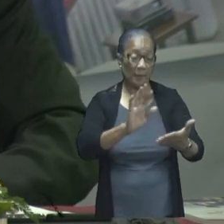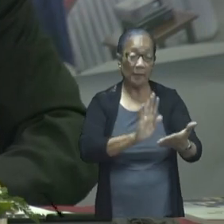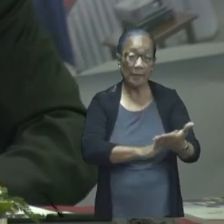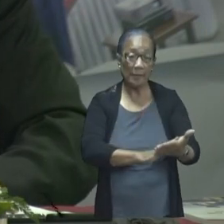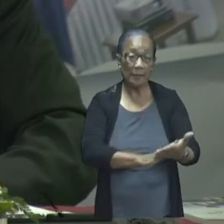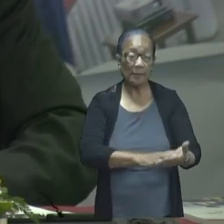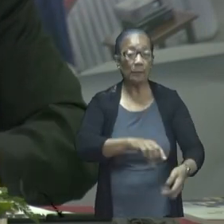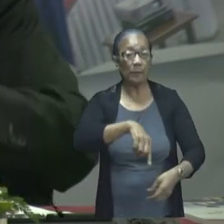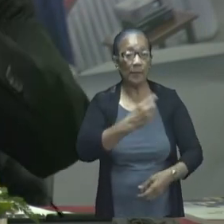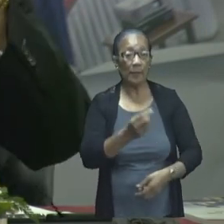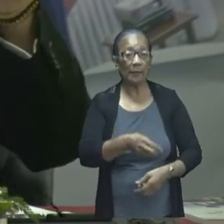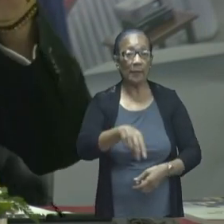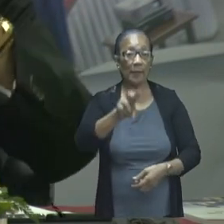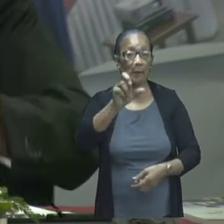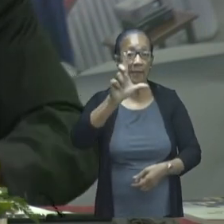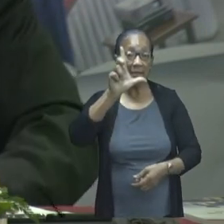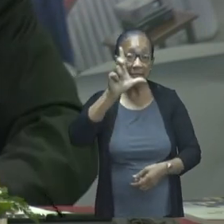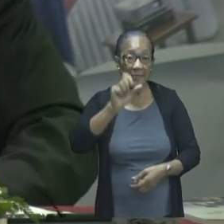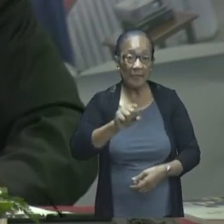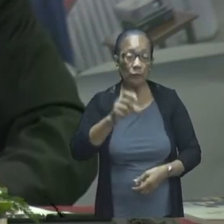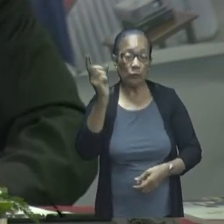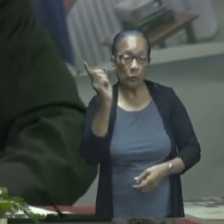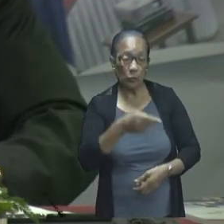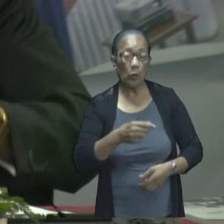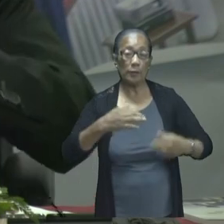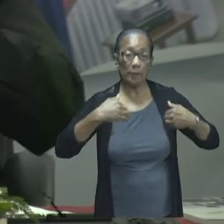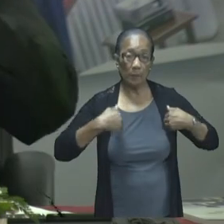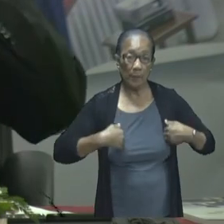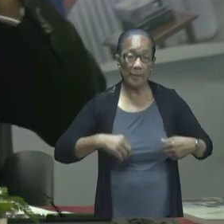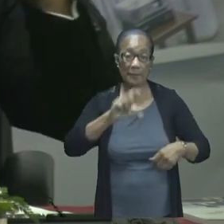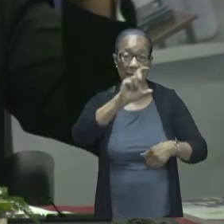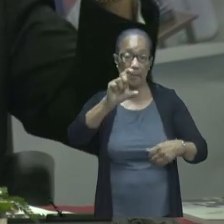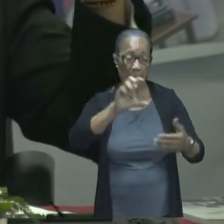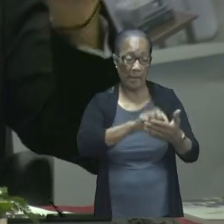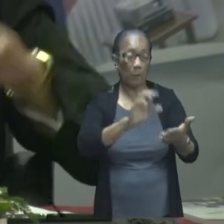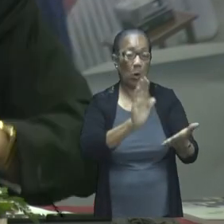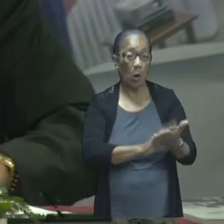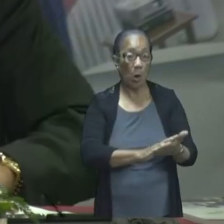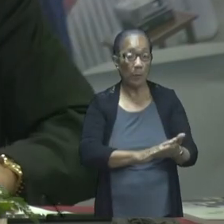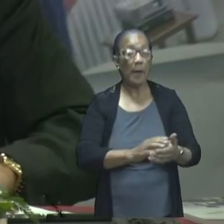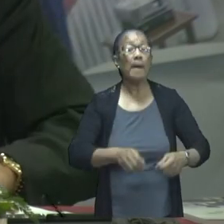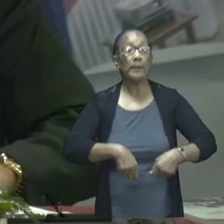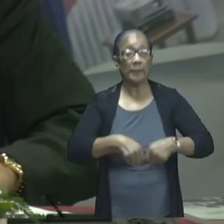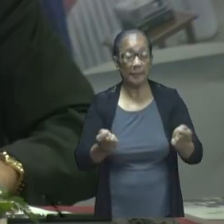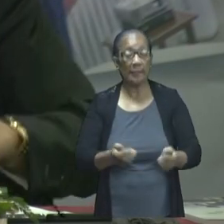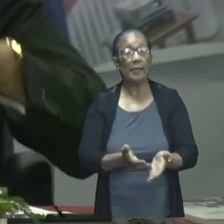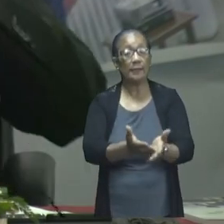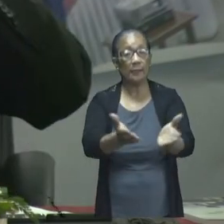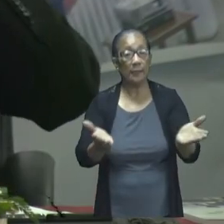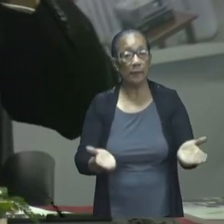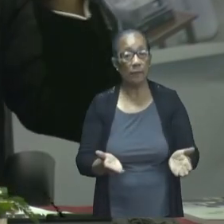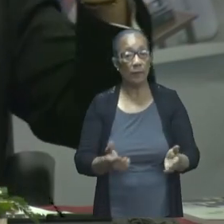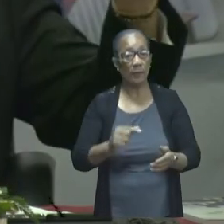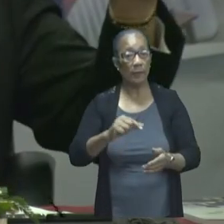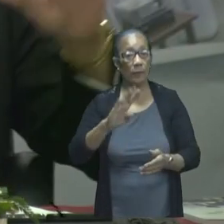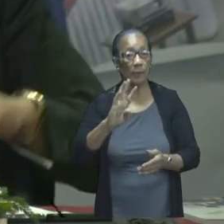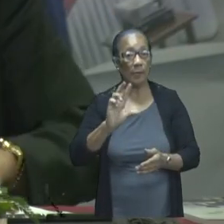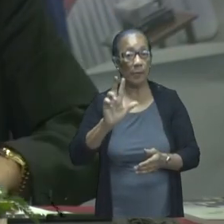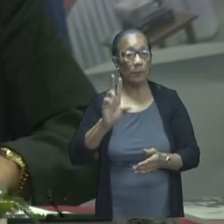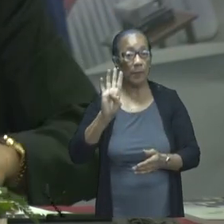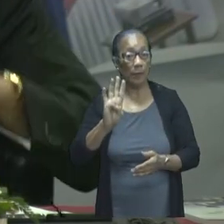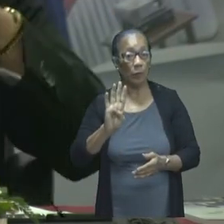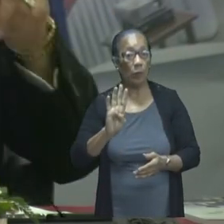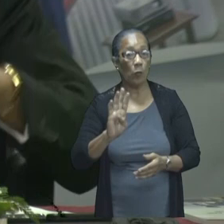mensen zijn wagen regisseur via de online registratie we hebben al de presentatie gaat vanuit gvb over alle beschikbare gronden